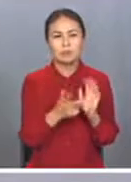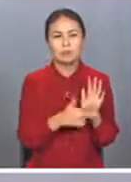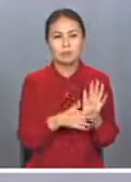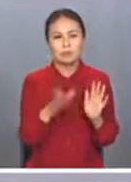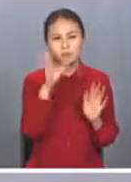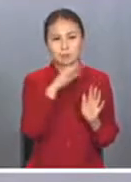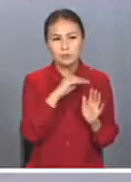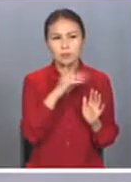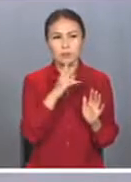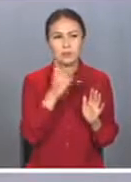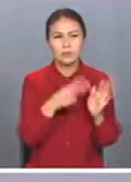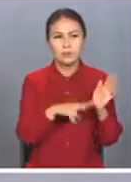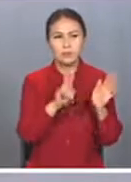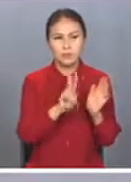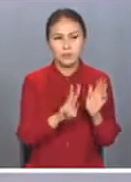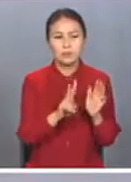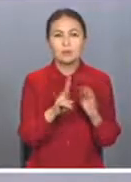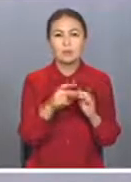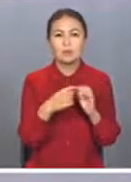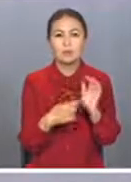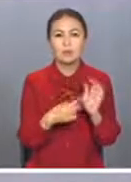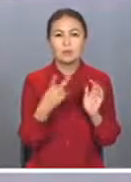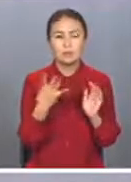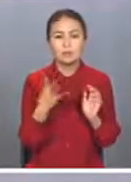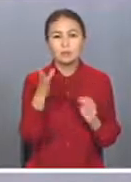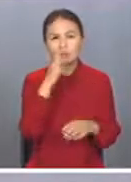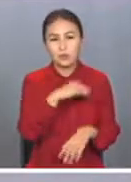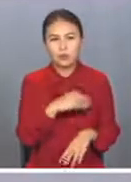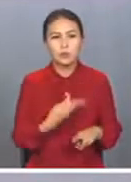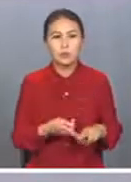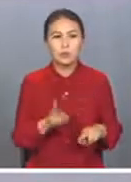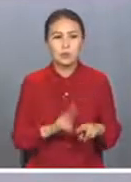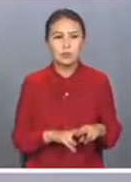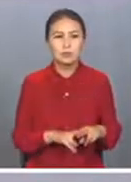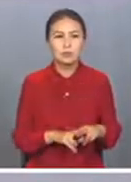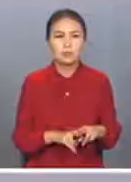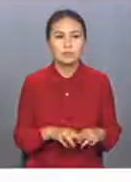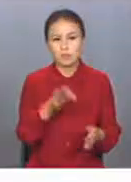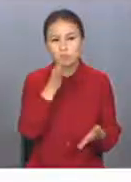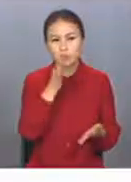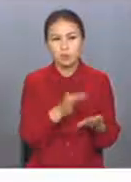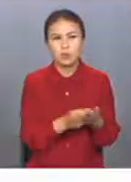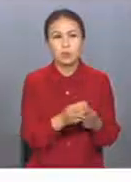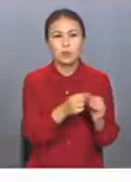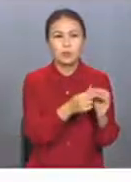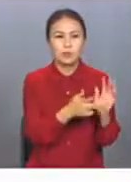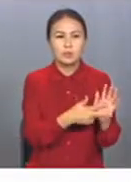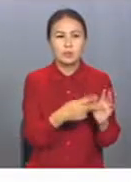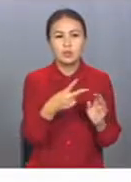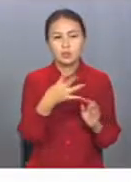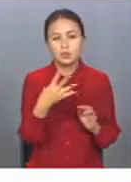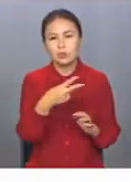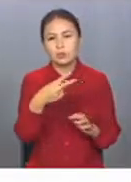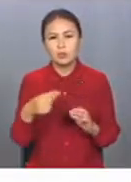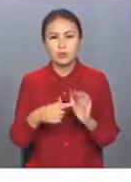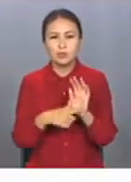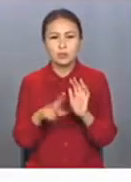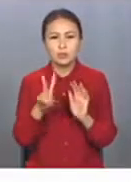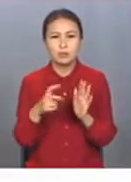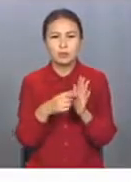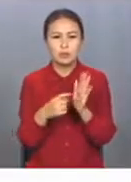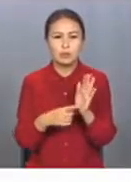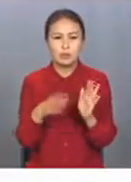72 24'ke bölüne mi? Ya. Demek 72 jawabın jazıp koyayık. 18'ge de 24'ke